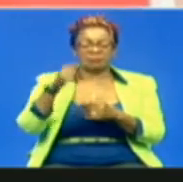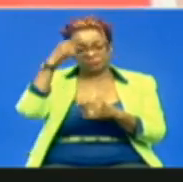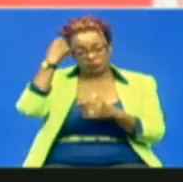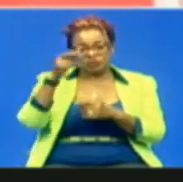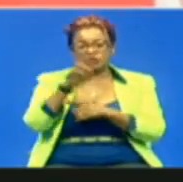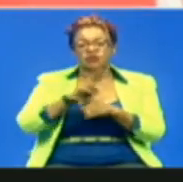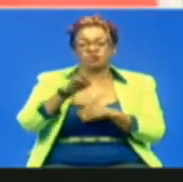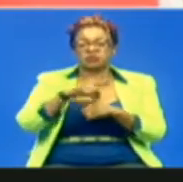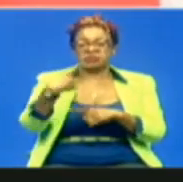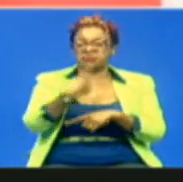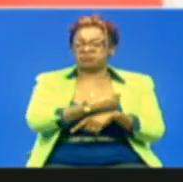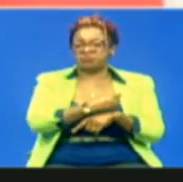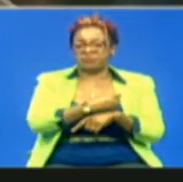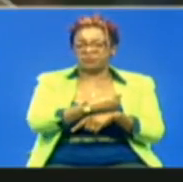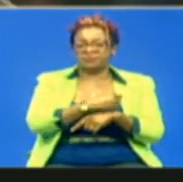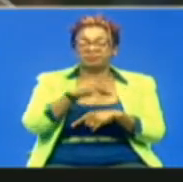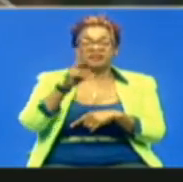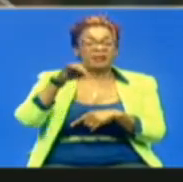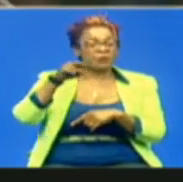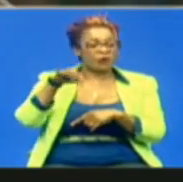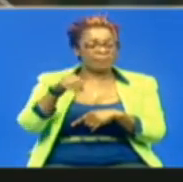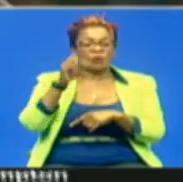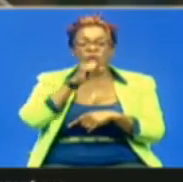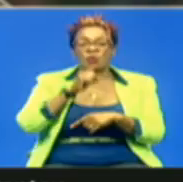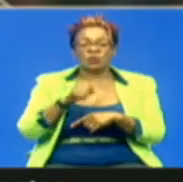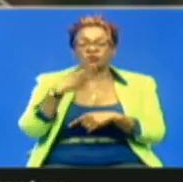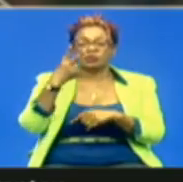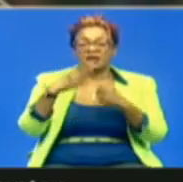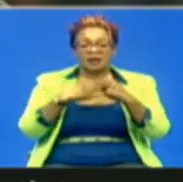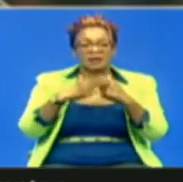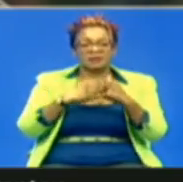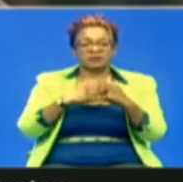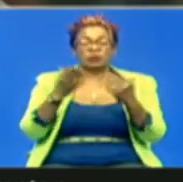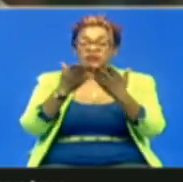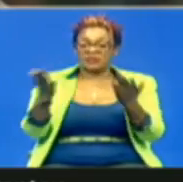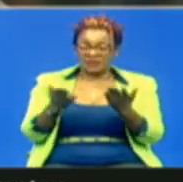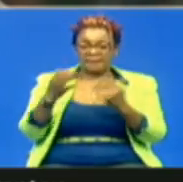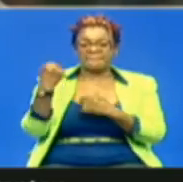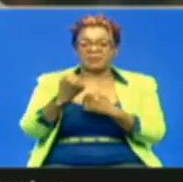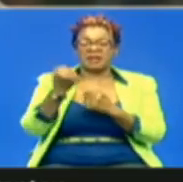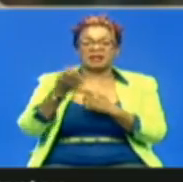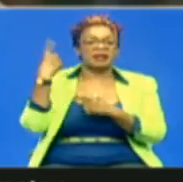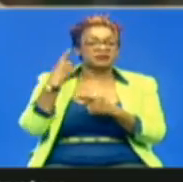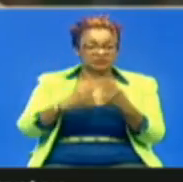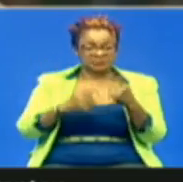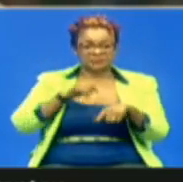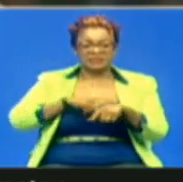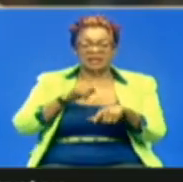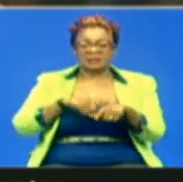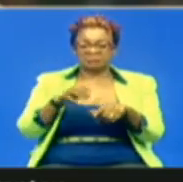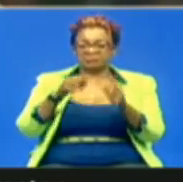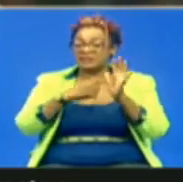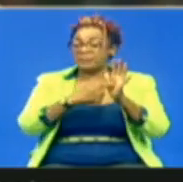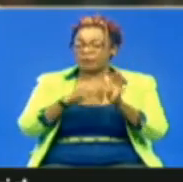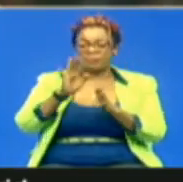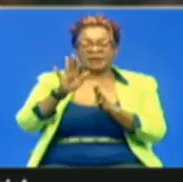za kuongeza nguvu mwilini. Kiprop mwenye umri wa miaka 29 aliwekwa pembeni Mei mwaka jana wakati sampuli zake